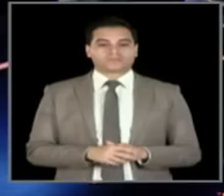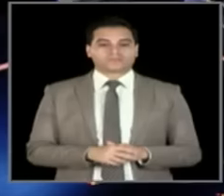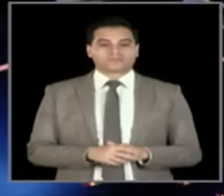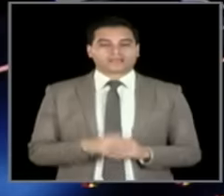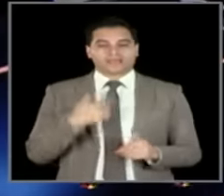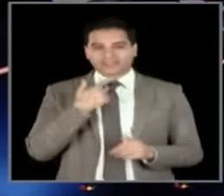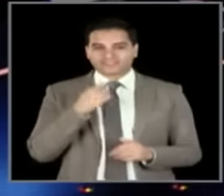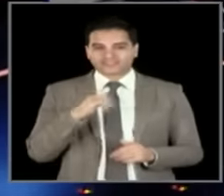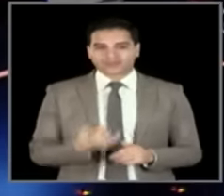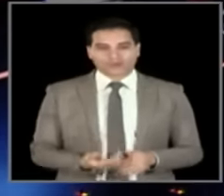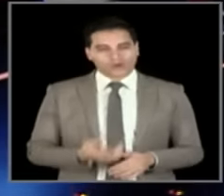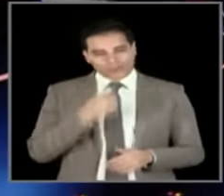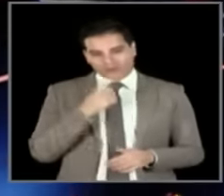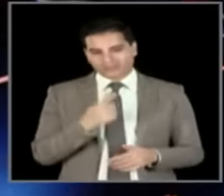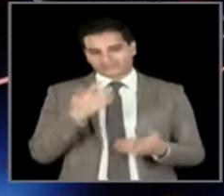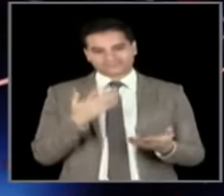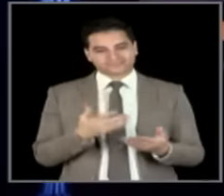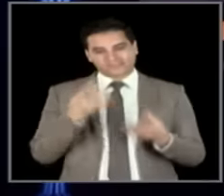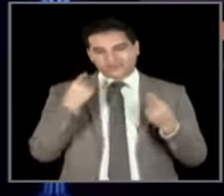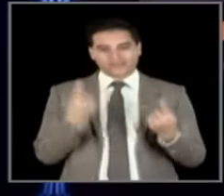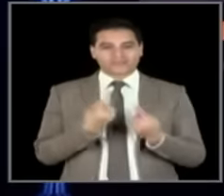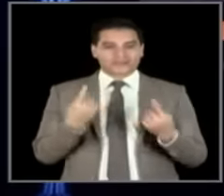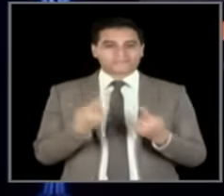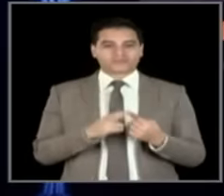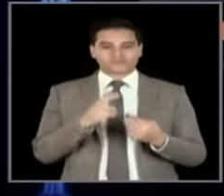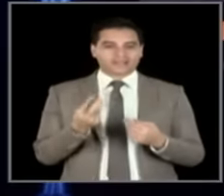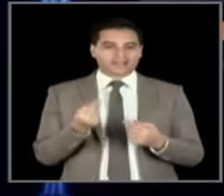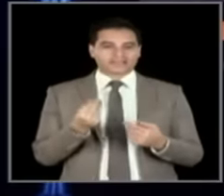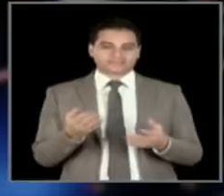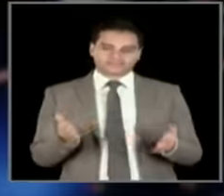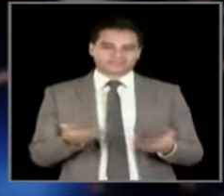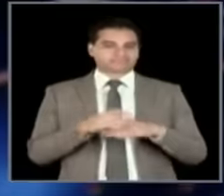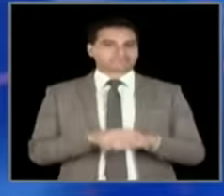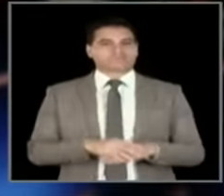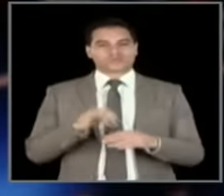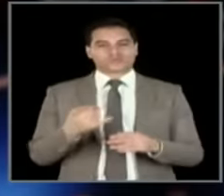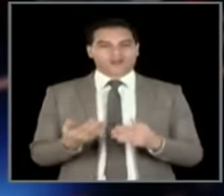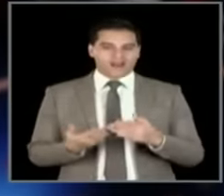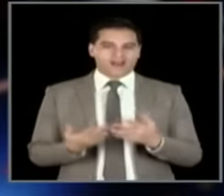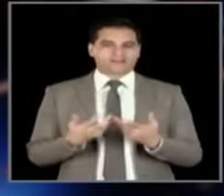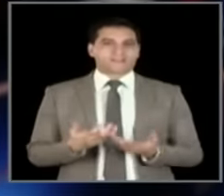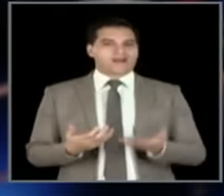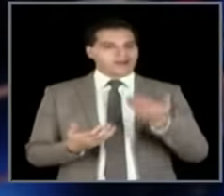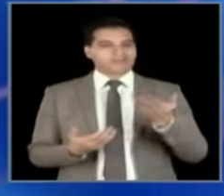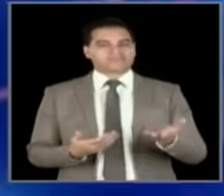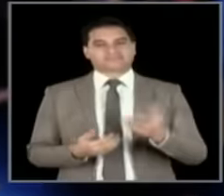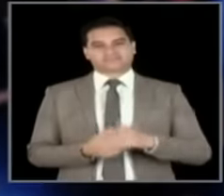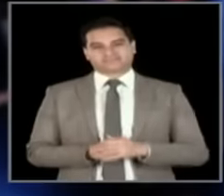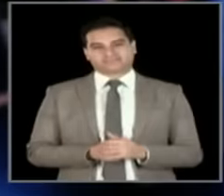كان نفسي يبقى جوكر والله. معلومات عامة. سؤال ب30 نقطة. تحسن السكور.